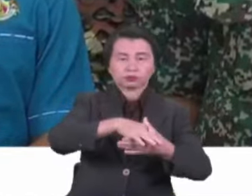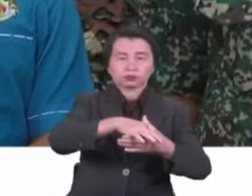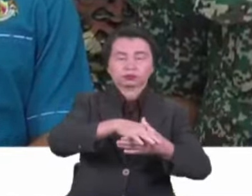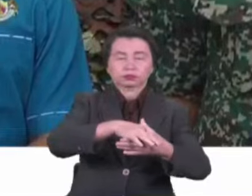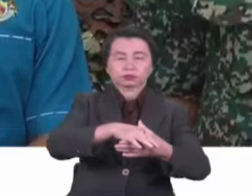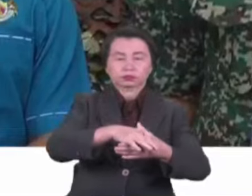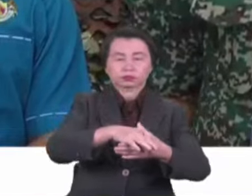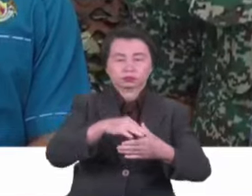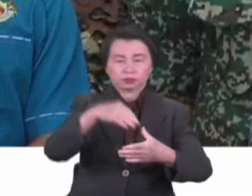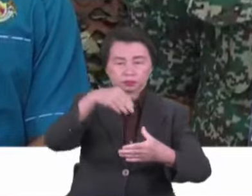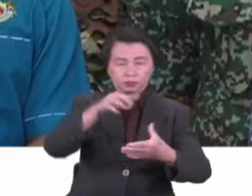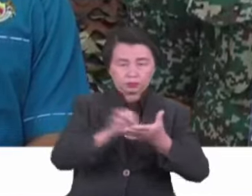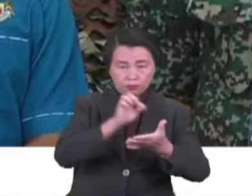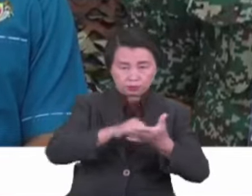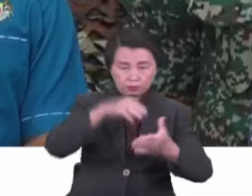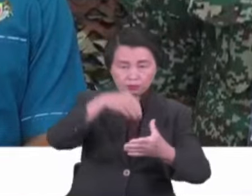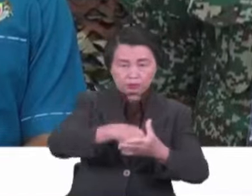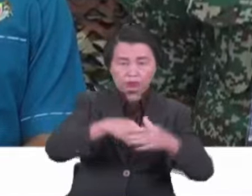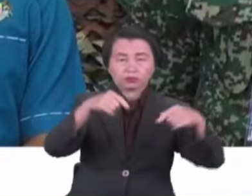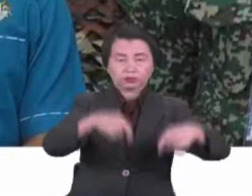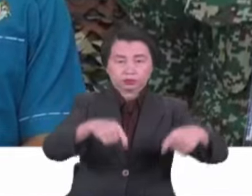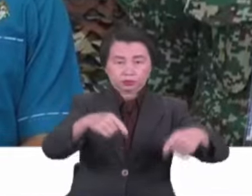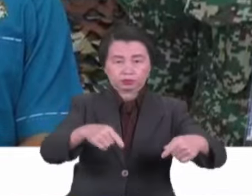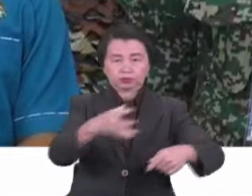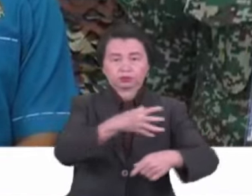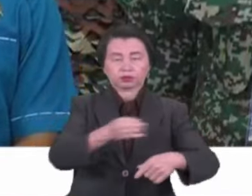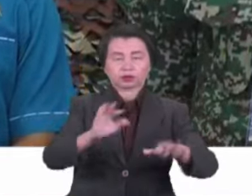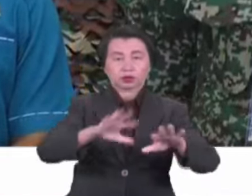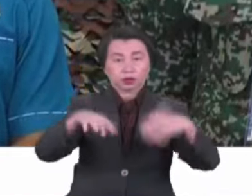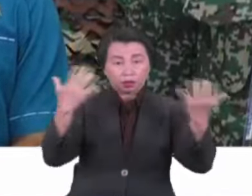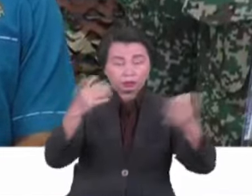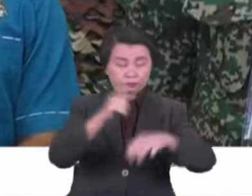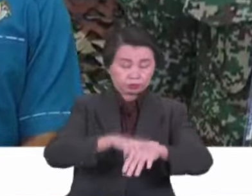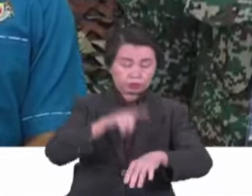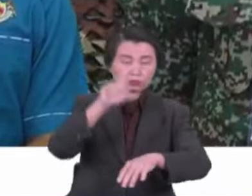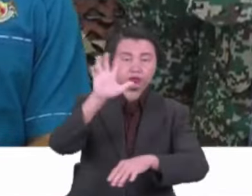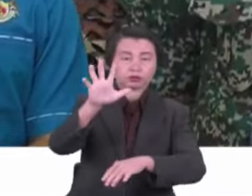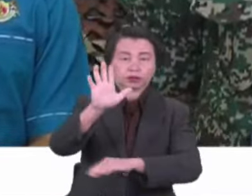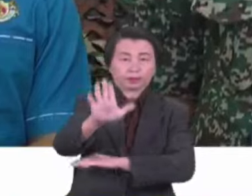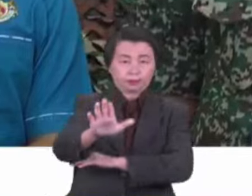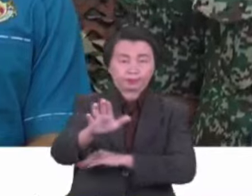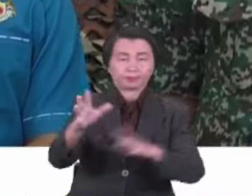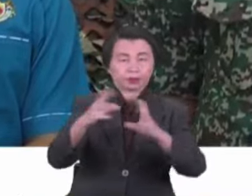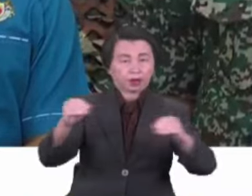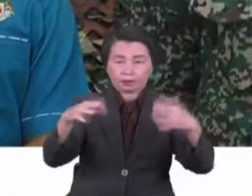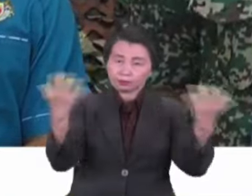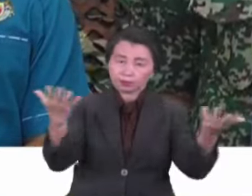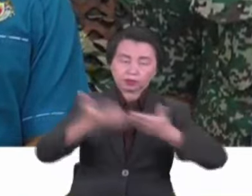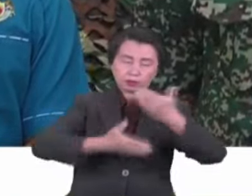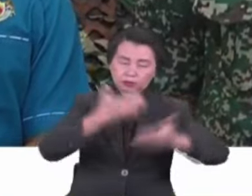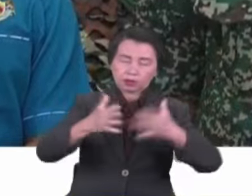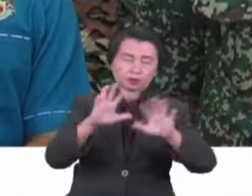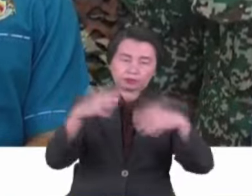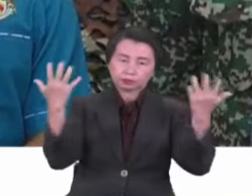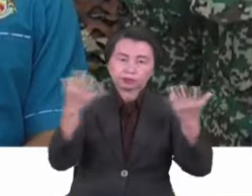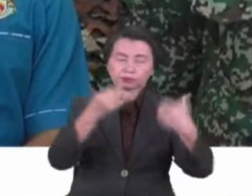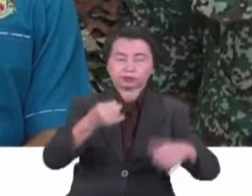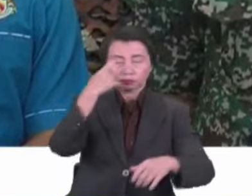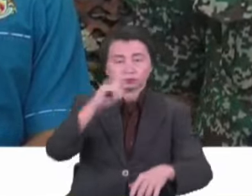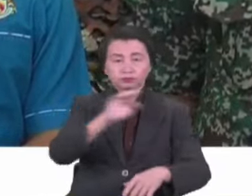melakukan undi awal mereka di sini. Dan selesai saja pukul 5 petang tadi, maka berakhirlah sudah proses undi awal. Dan